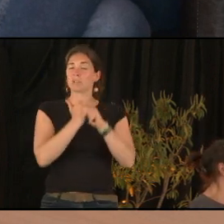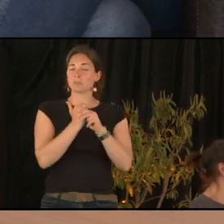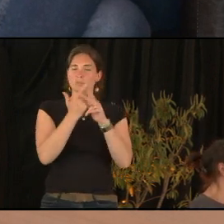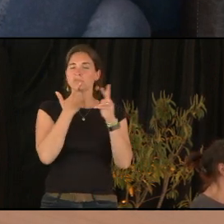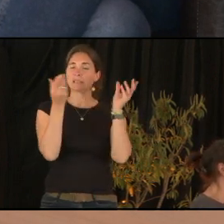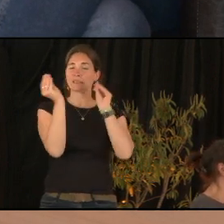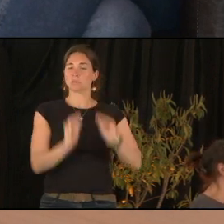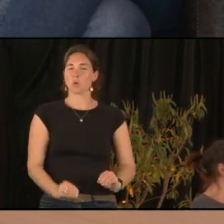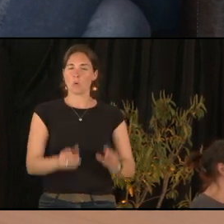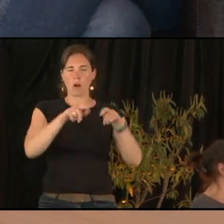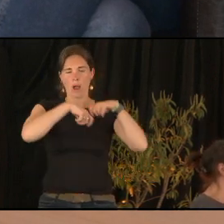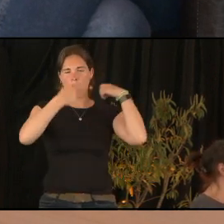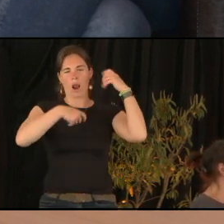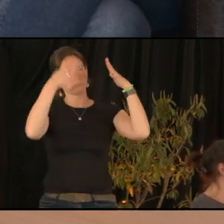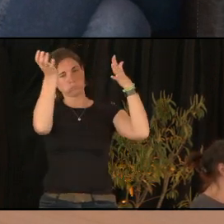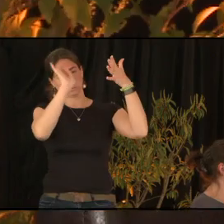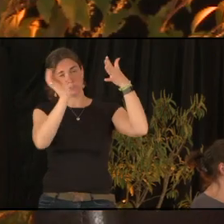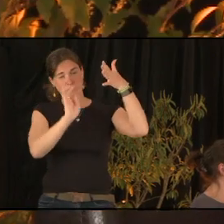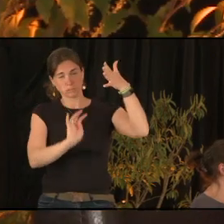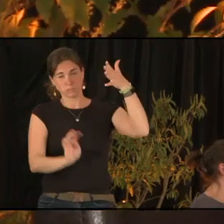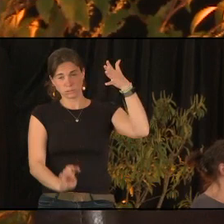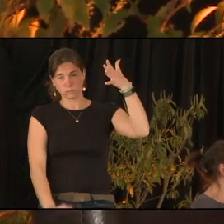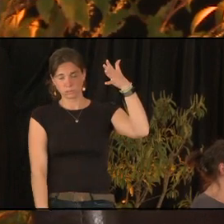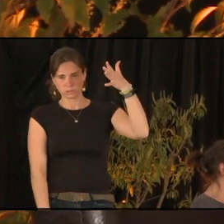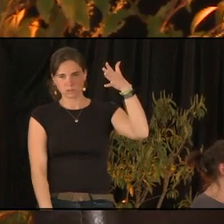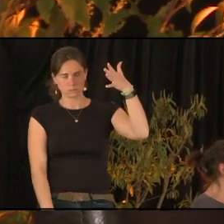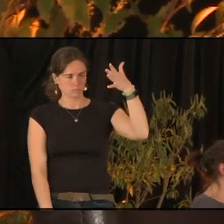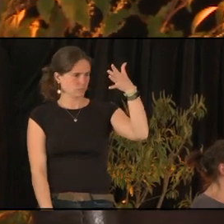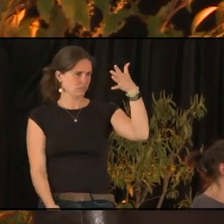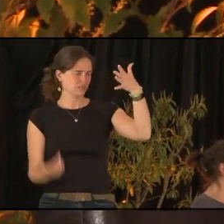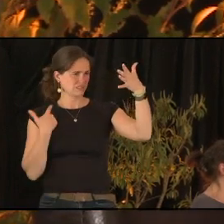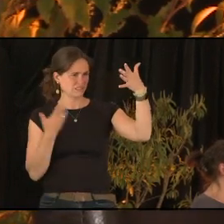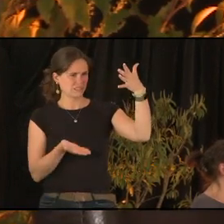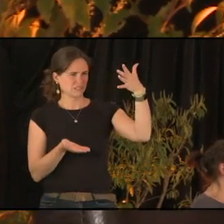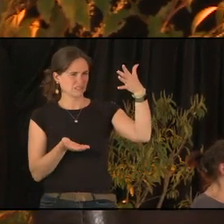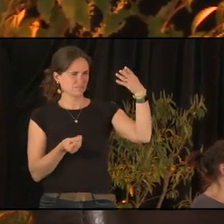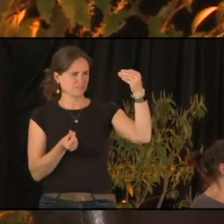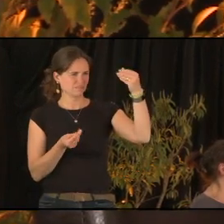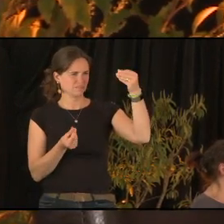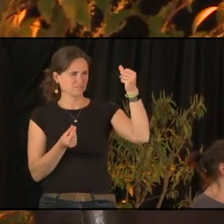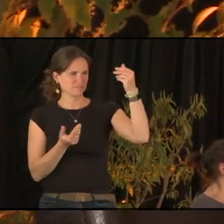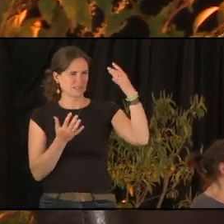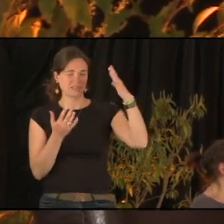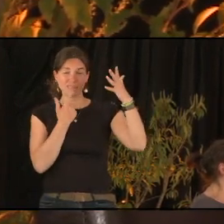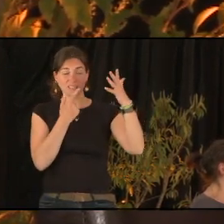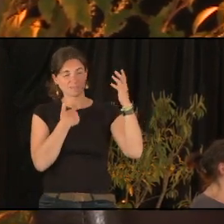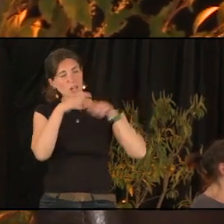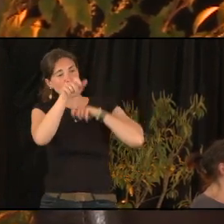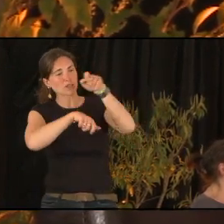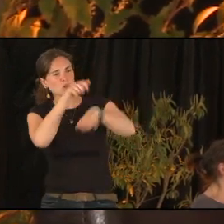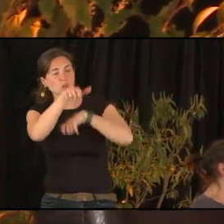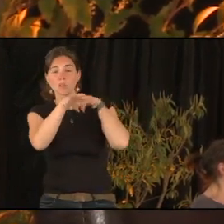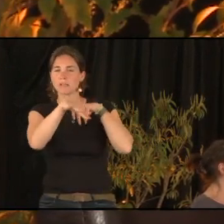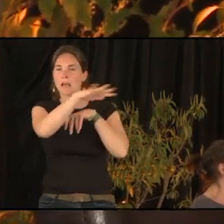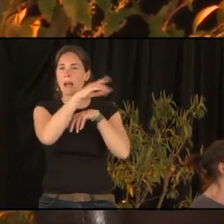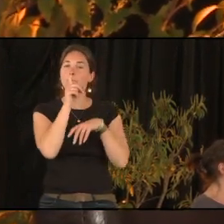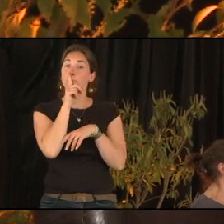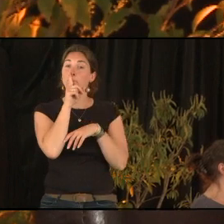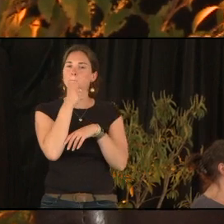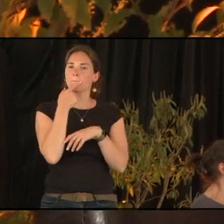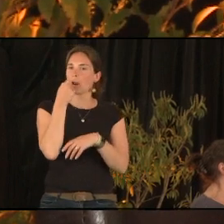c'est plutôt l'intrigue qui est vraiment un prétexte. j'ai un fil rouge, il y a effectivement... Paco a disparu. Voilà, Paco a